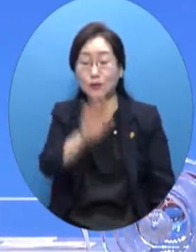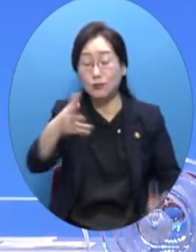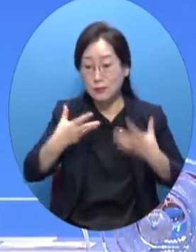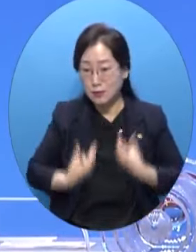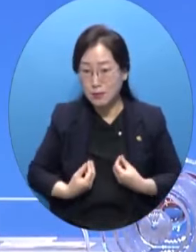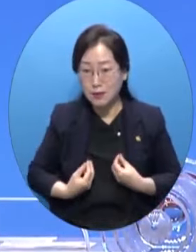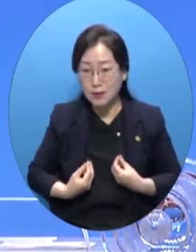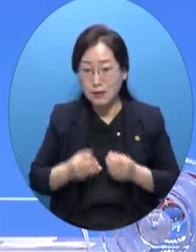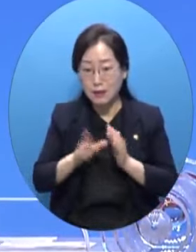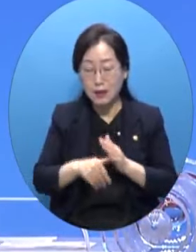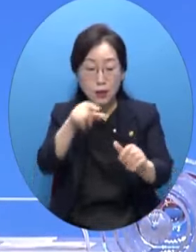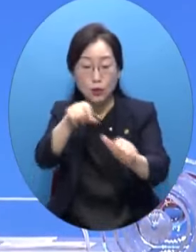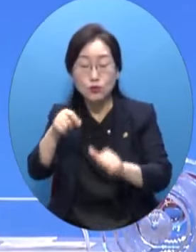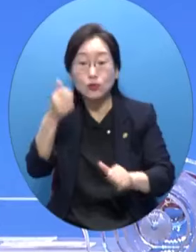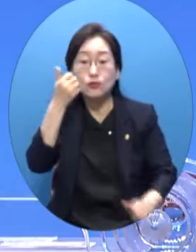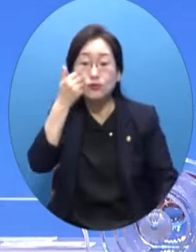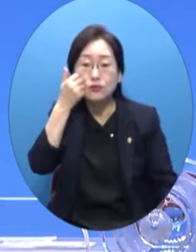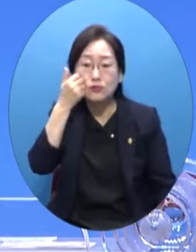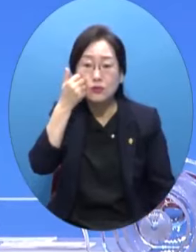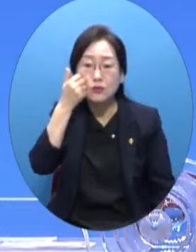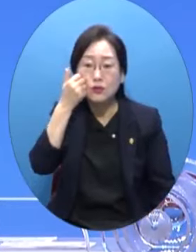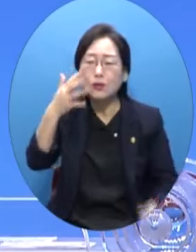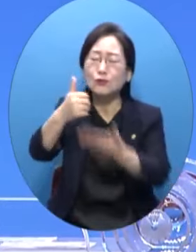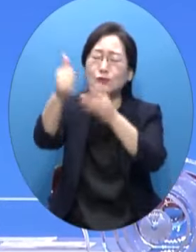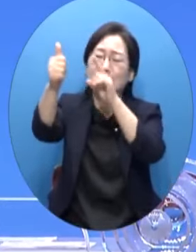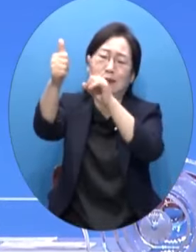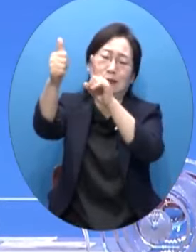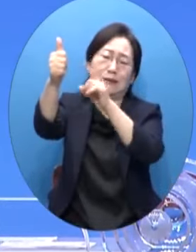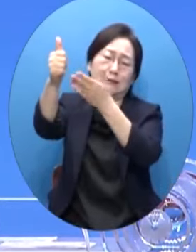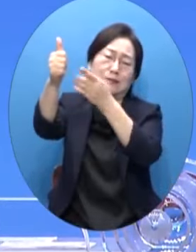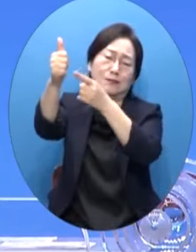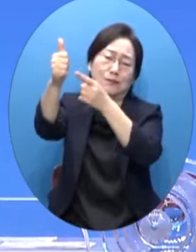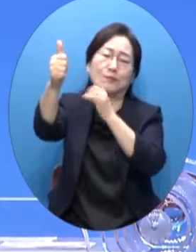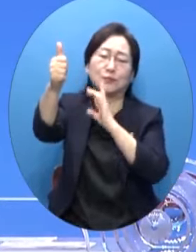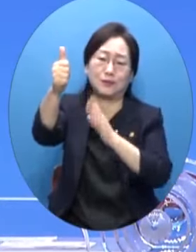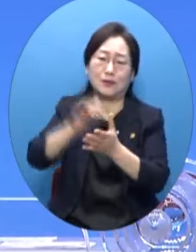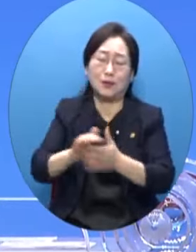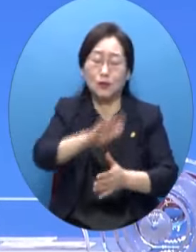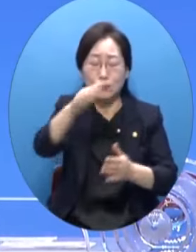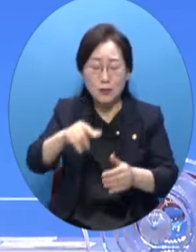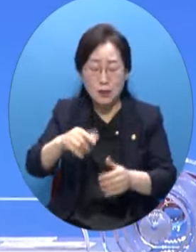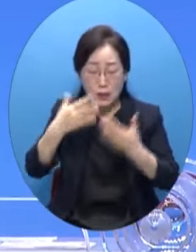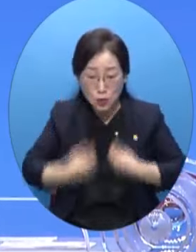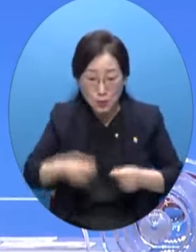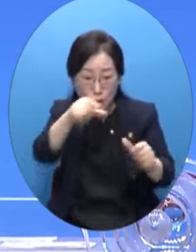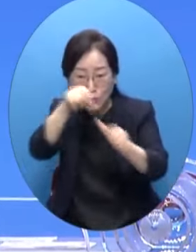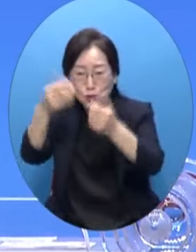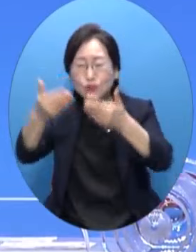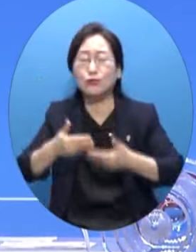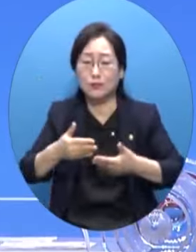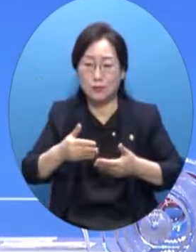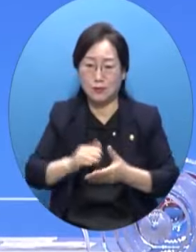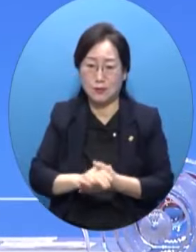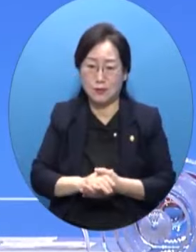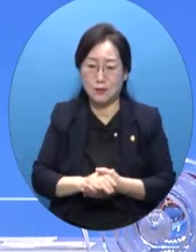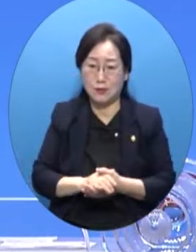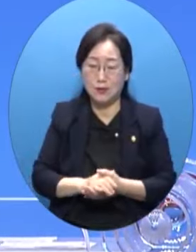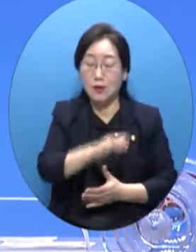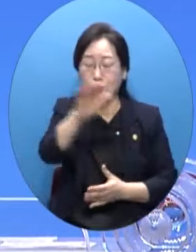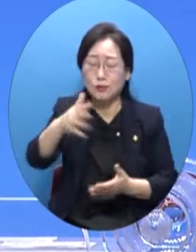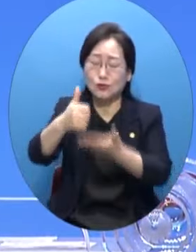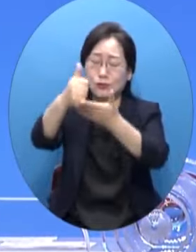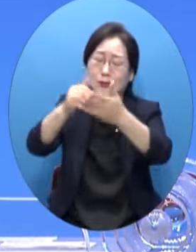처했을 때 우리를 절망에서 건져주실 분은 우리 주님 한 분밖에 없습니다. 우리 주님이 우리를 절망에 대해서 건져주시는 것입니다. 우리가 주